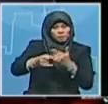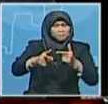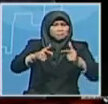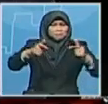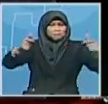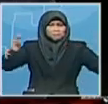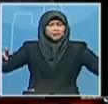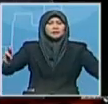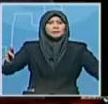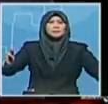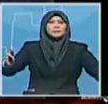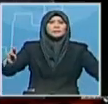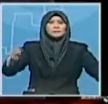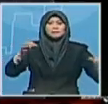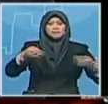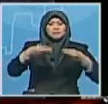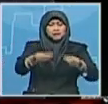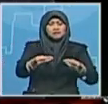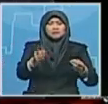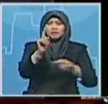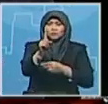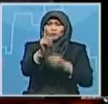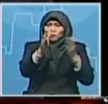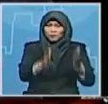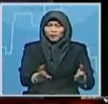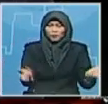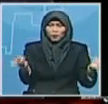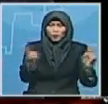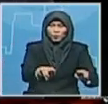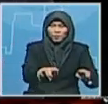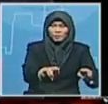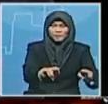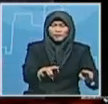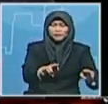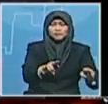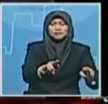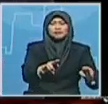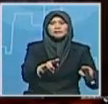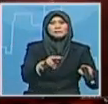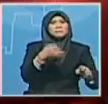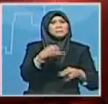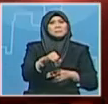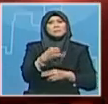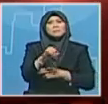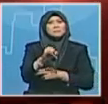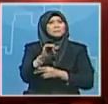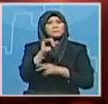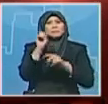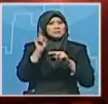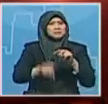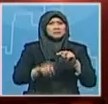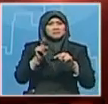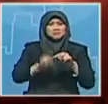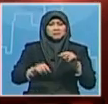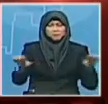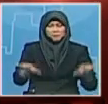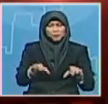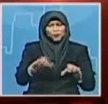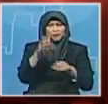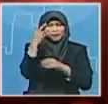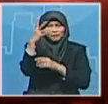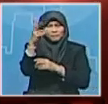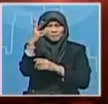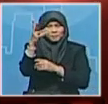bayangkan kalau kita memberi pada seorang kontraktor, kemampuan mereka mungkin tak akan mampu untuk melaksanakan